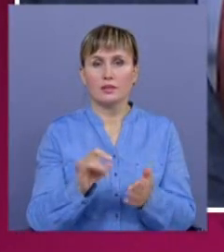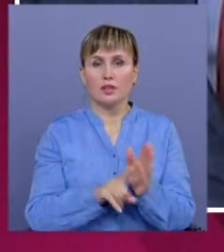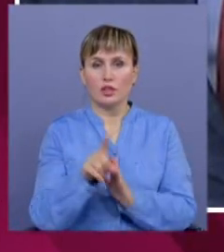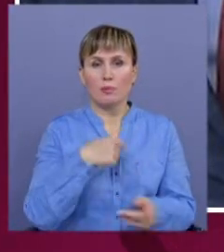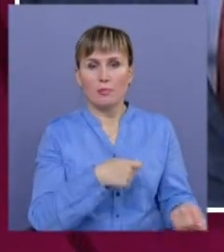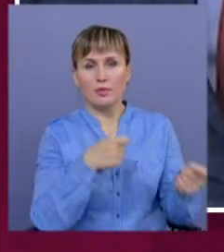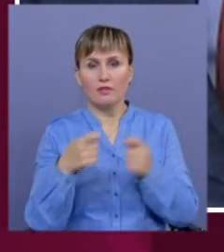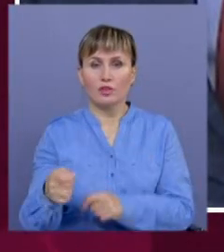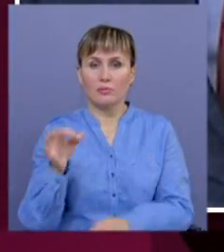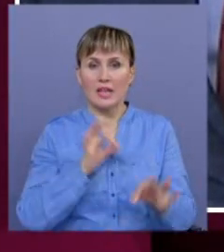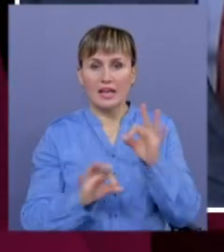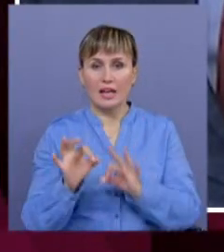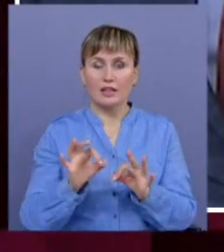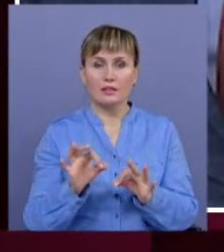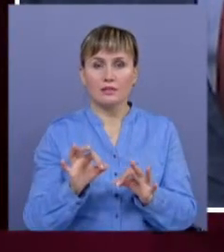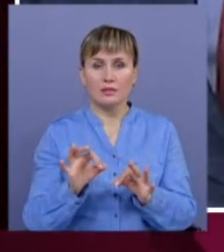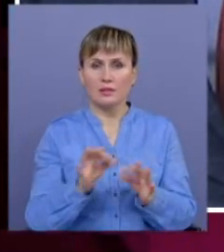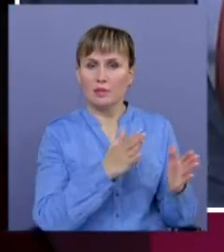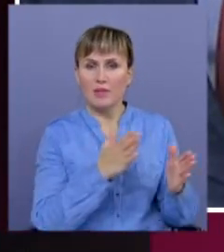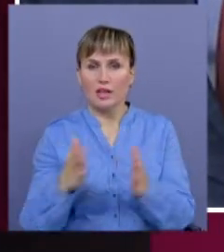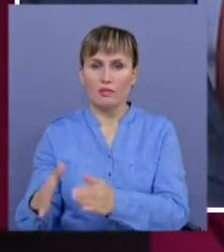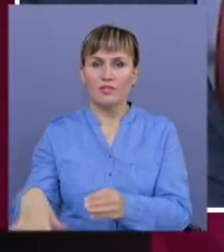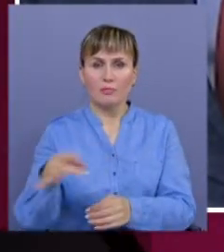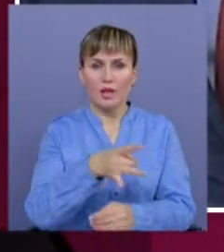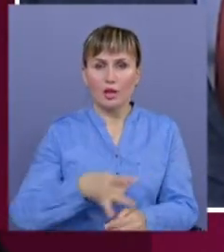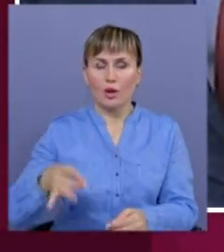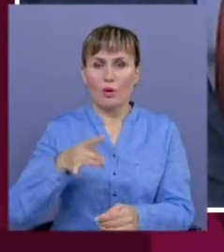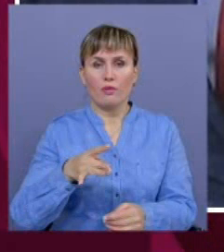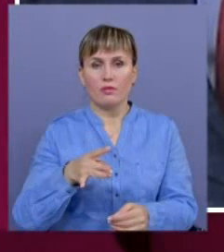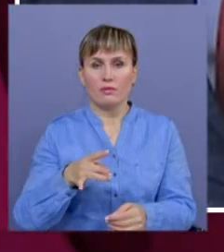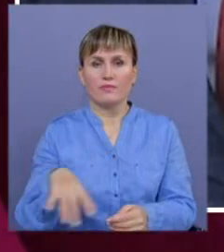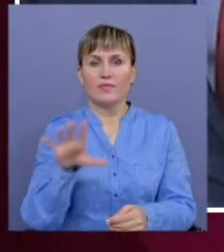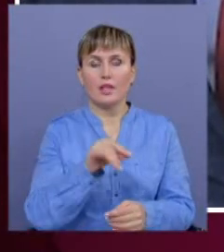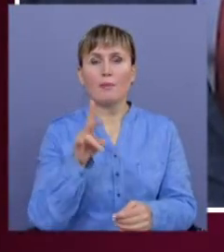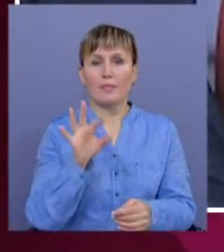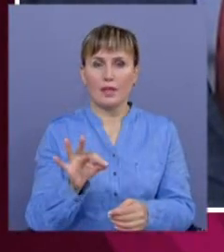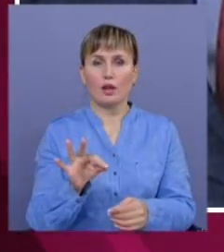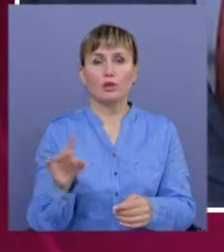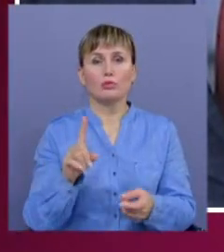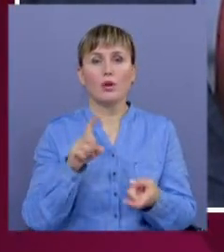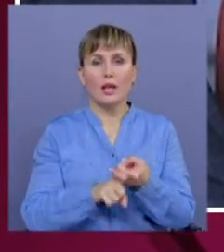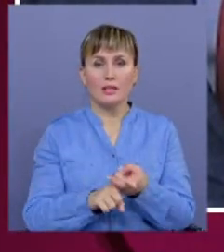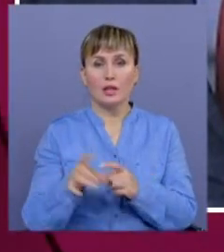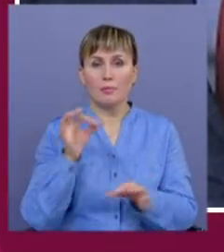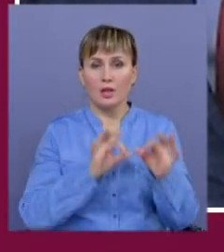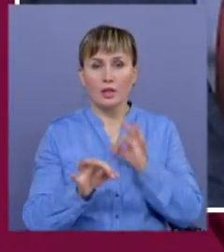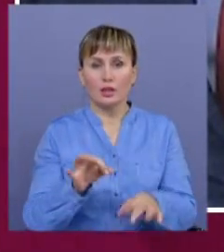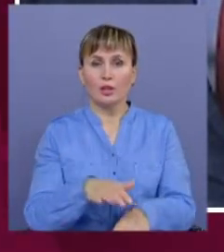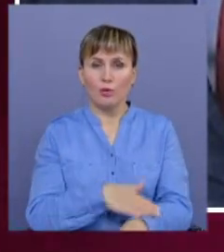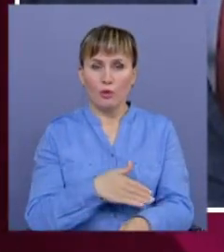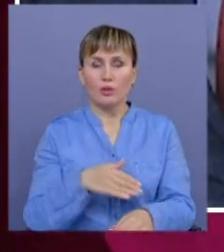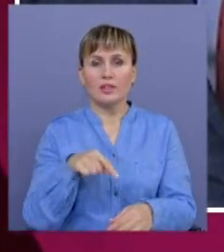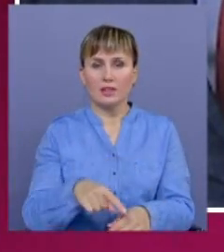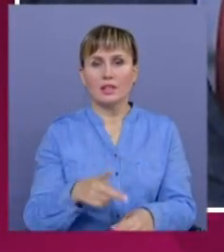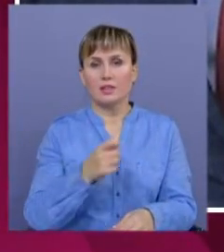поставляем лекарственные препараты бесперебойно во все регионы, по всем нозологиям. Но То, что касается препарата Долтагравир, к сожалению,